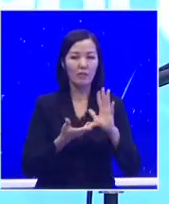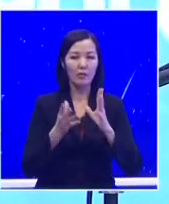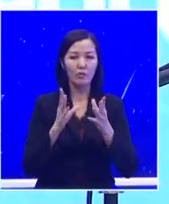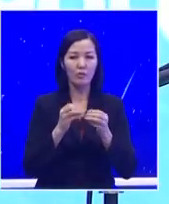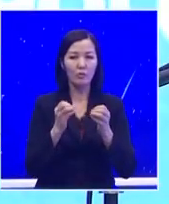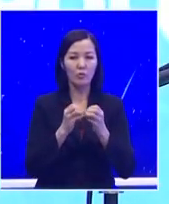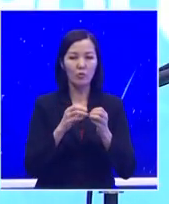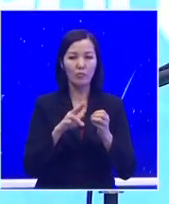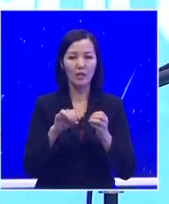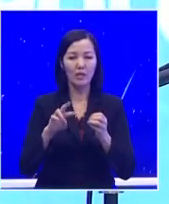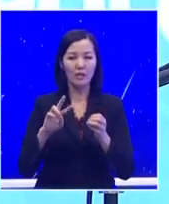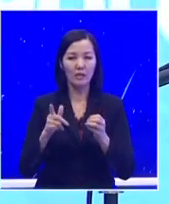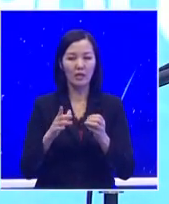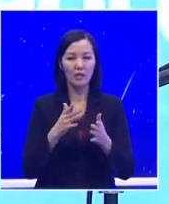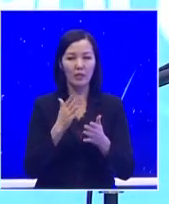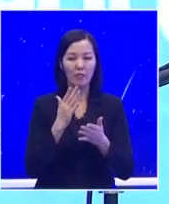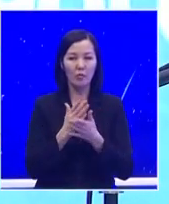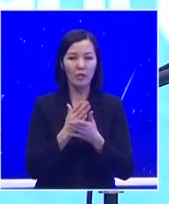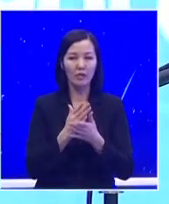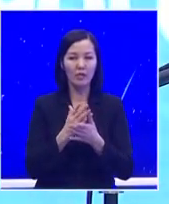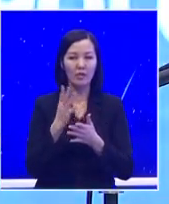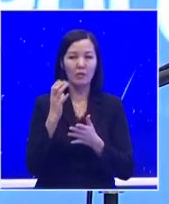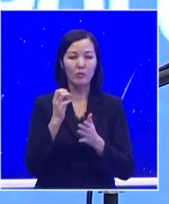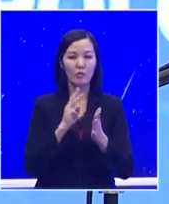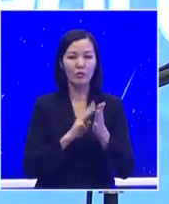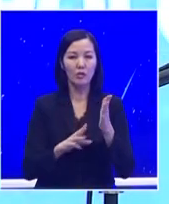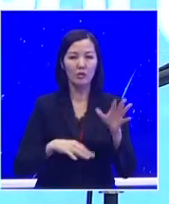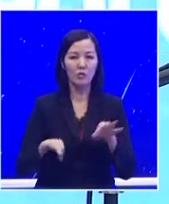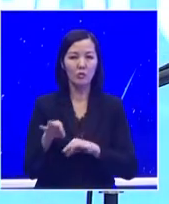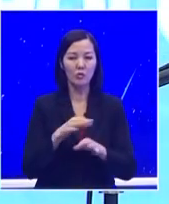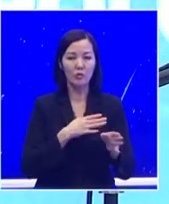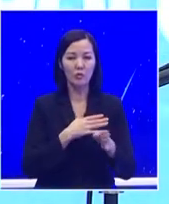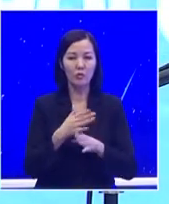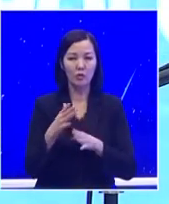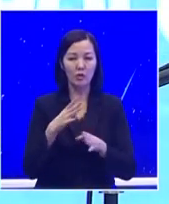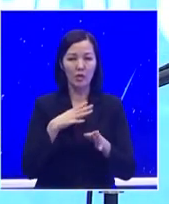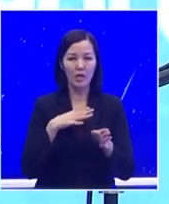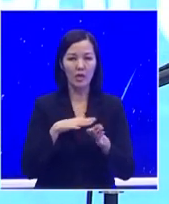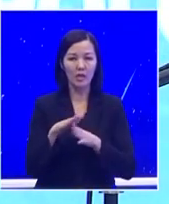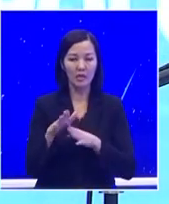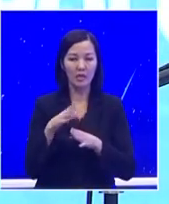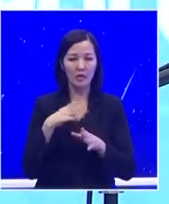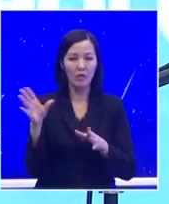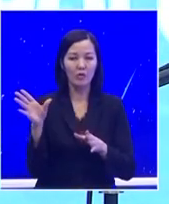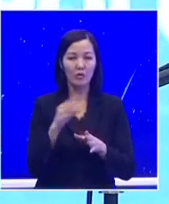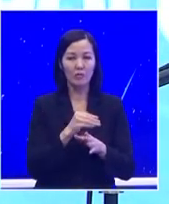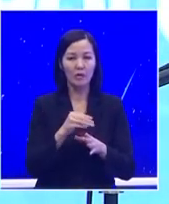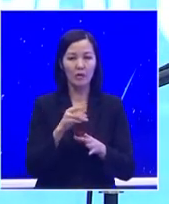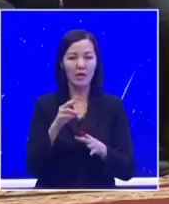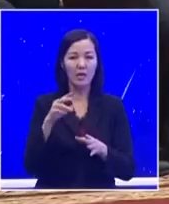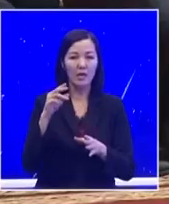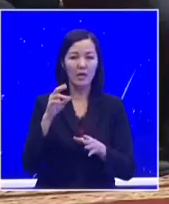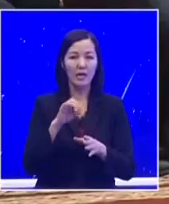10 миллиард теңгеден болатын 580 жоба жүзеге асылды. Осының бәрі